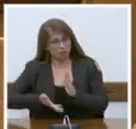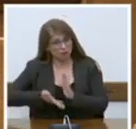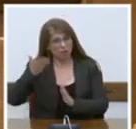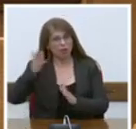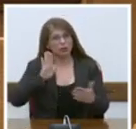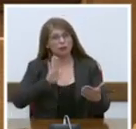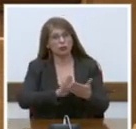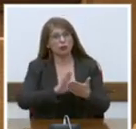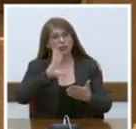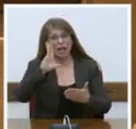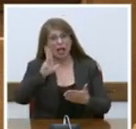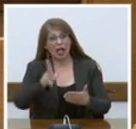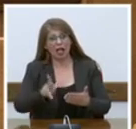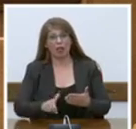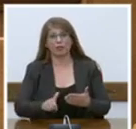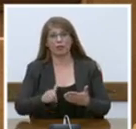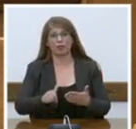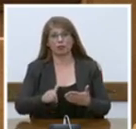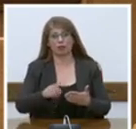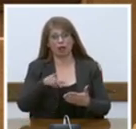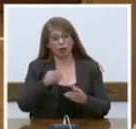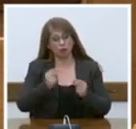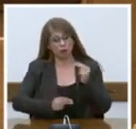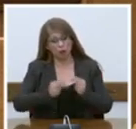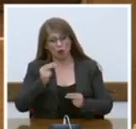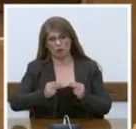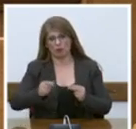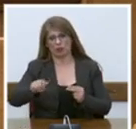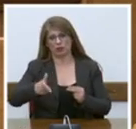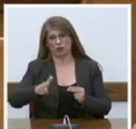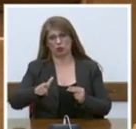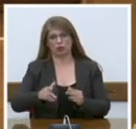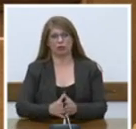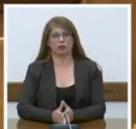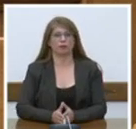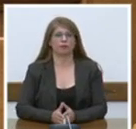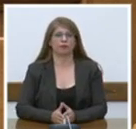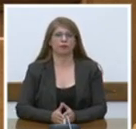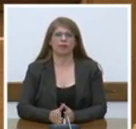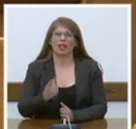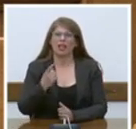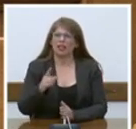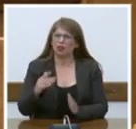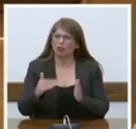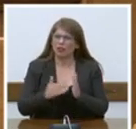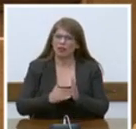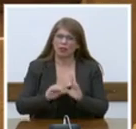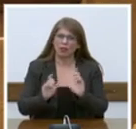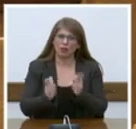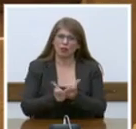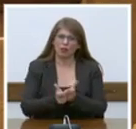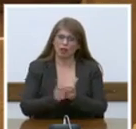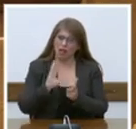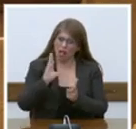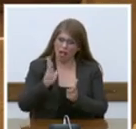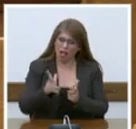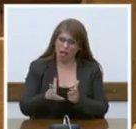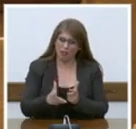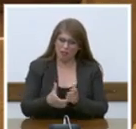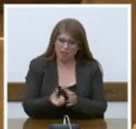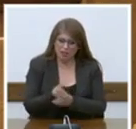αντιμετωπίζουν καθημερινώς τον υφιάλτη της φτώχειας. Εκατοντάδες χιλιάδες οικογένειες σφίγγουν όλο και περισσότερο το